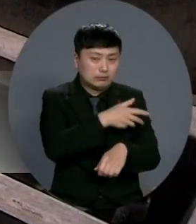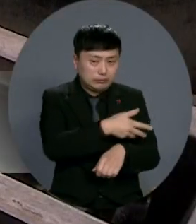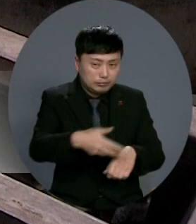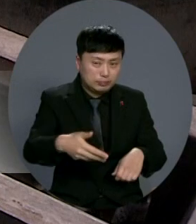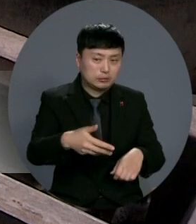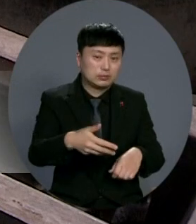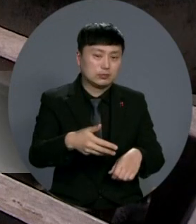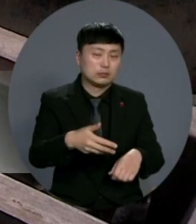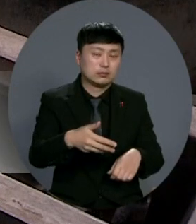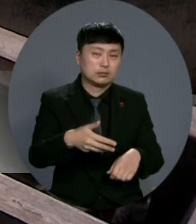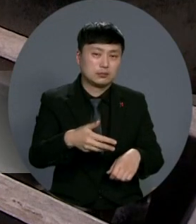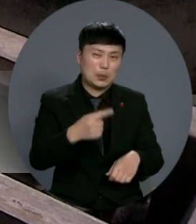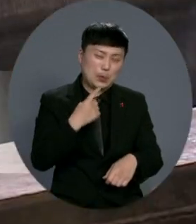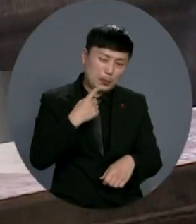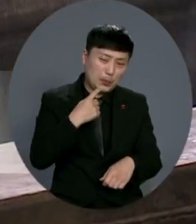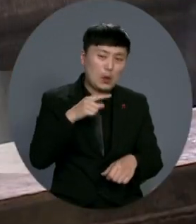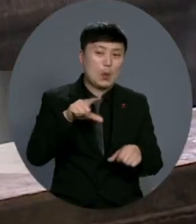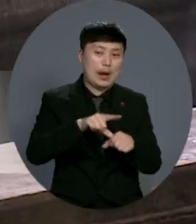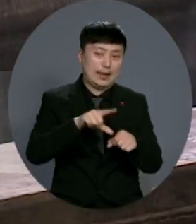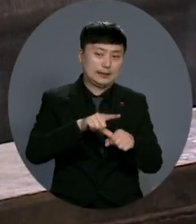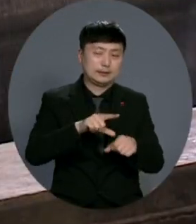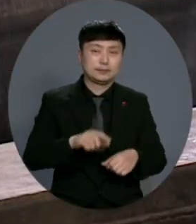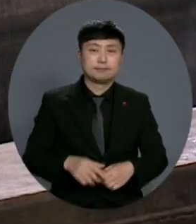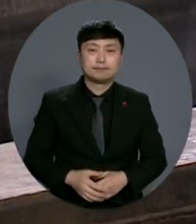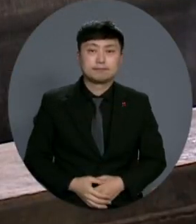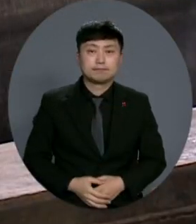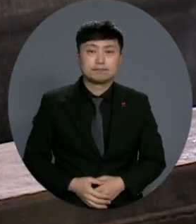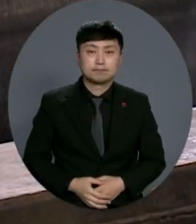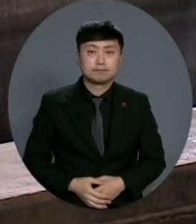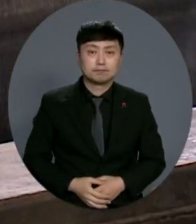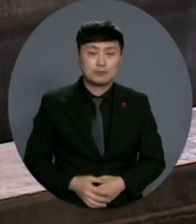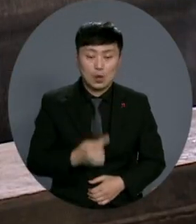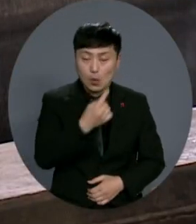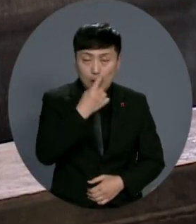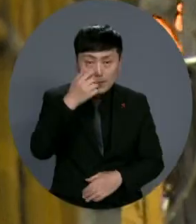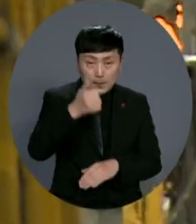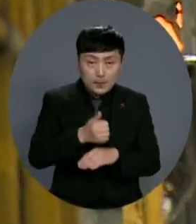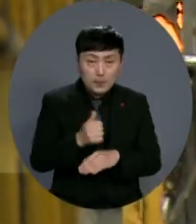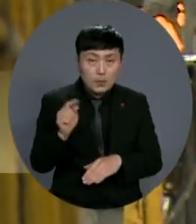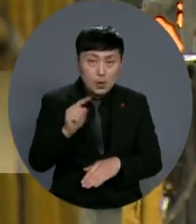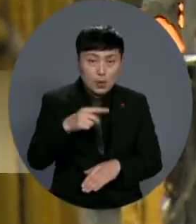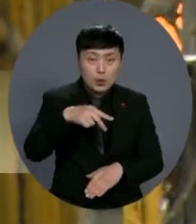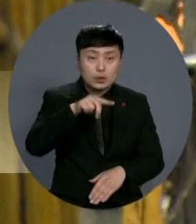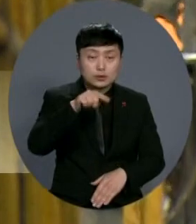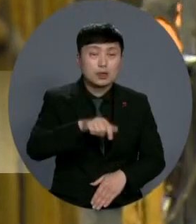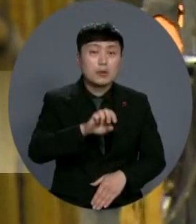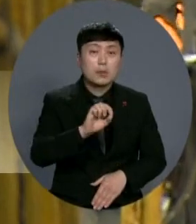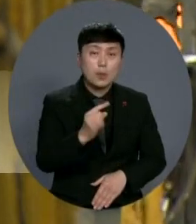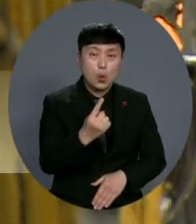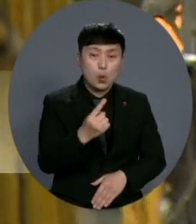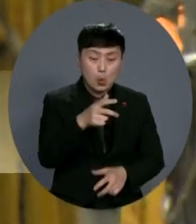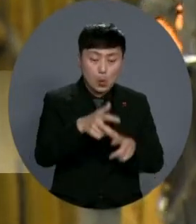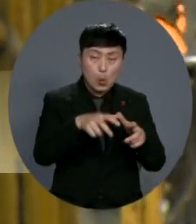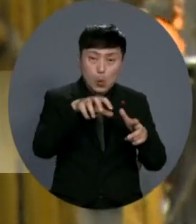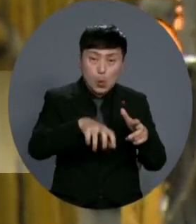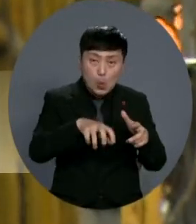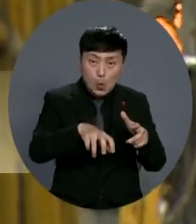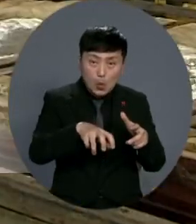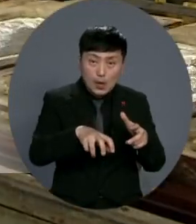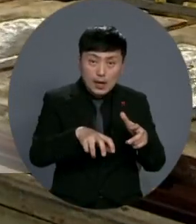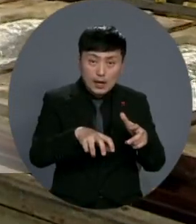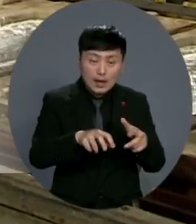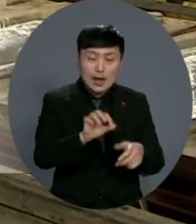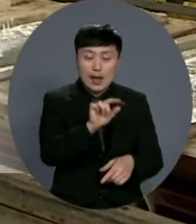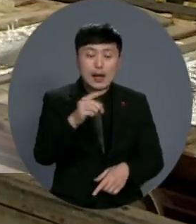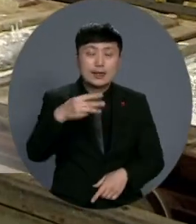강력한 용혈을 일으키는 독성 가스입니다. 그런데 취재 결과 석포 재련소 내 아르신 중독 사고는 이번이